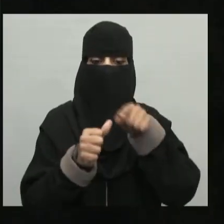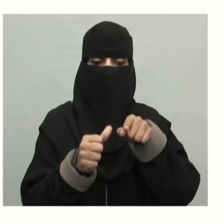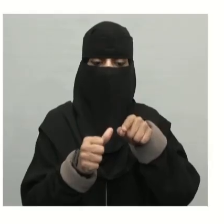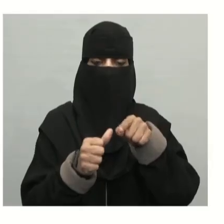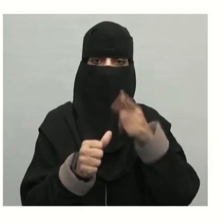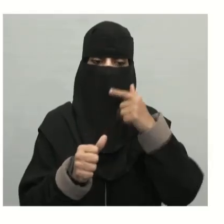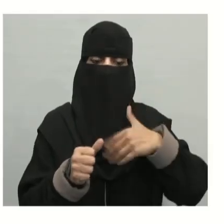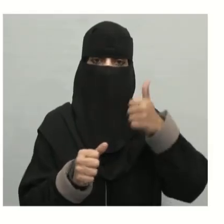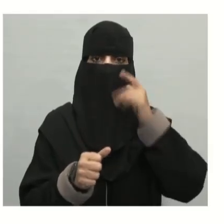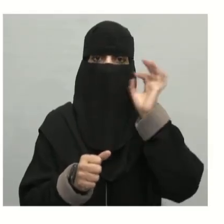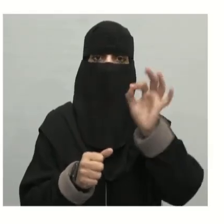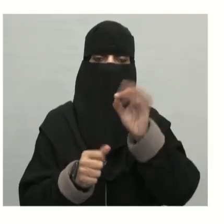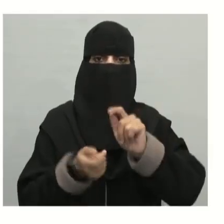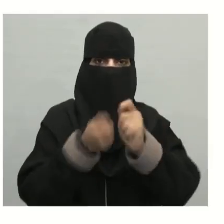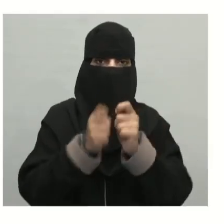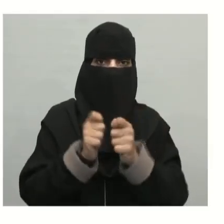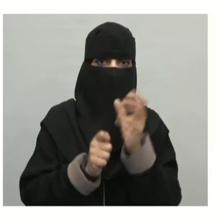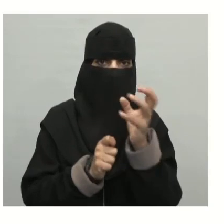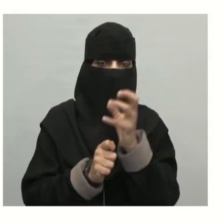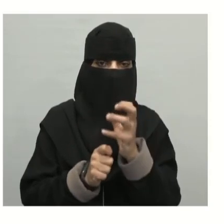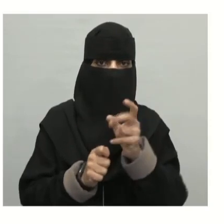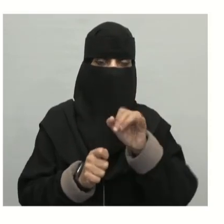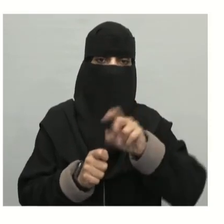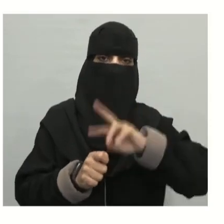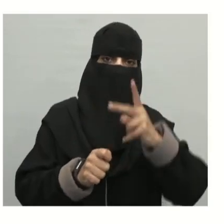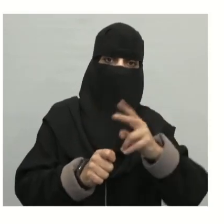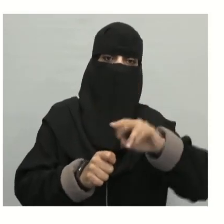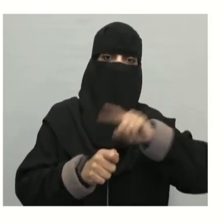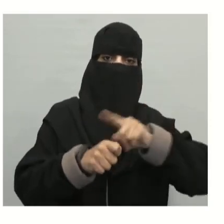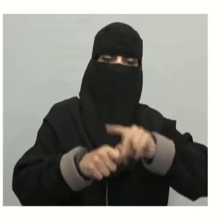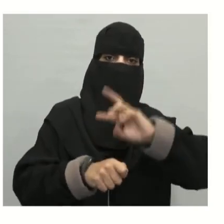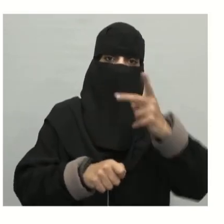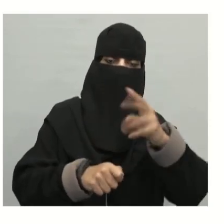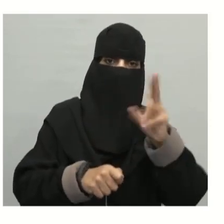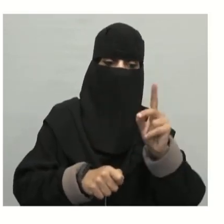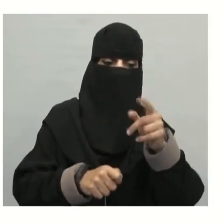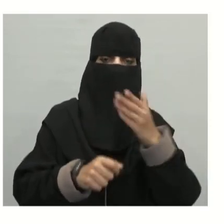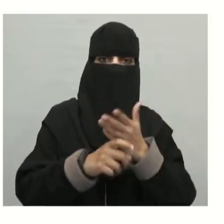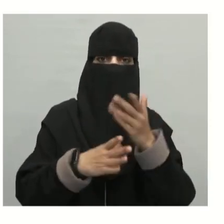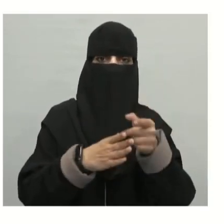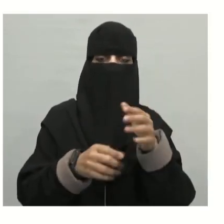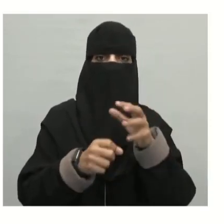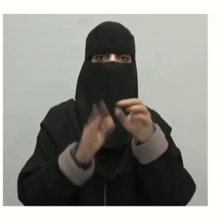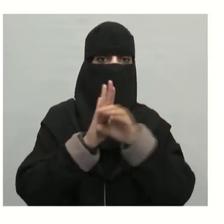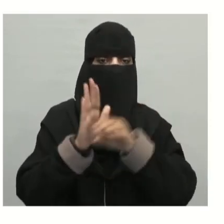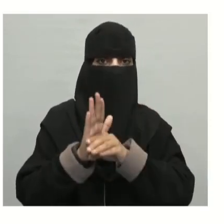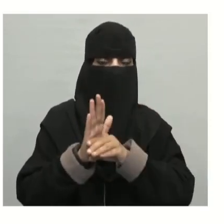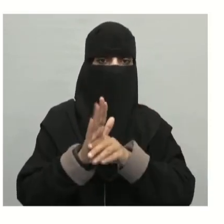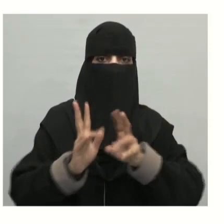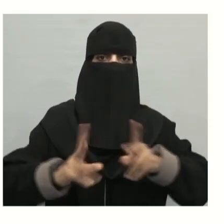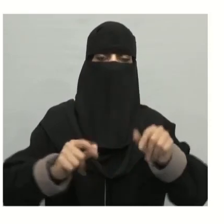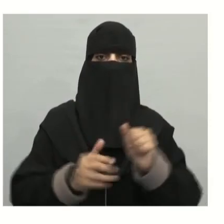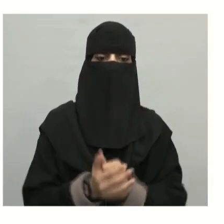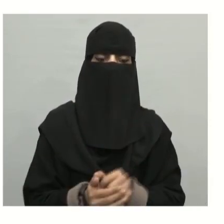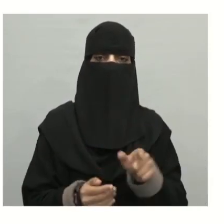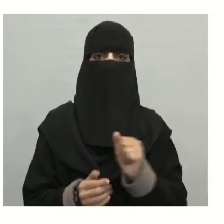نستطيع معرفه تحول الصخور من نوع الى نوع اخر عن طريق تعريضها لعوامل متعدده